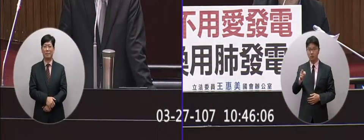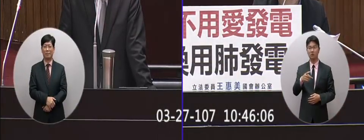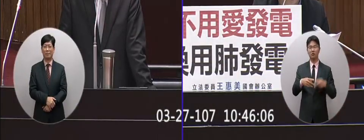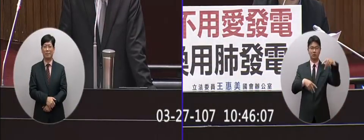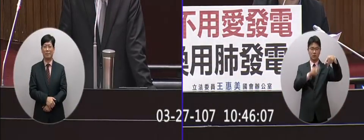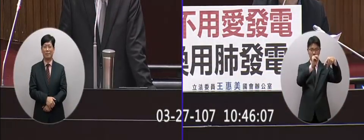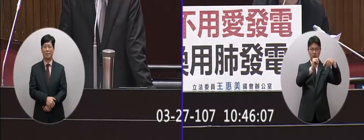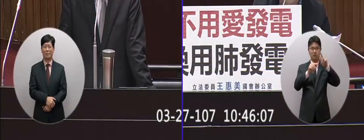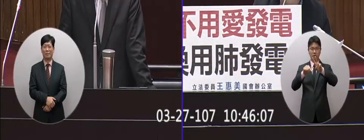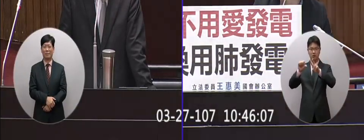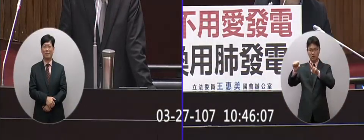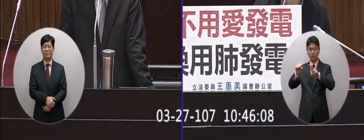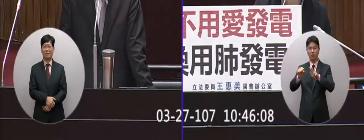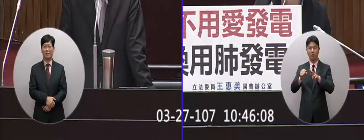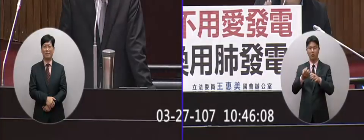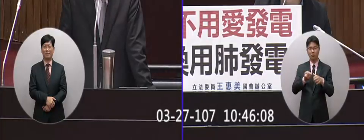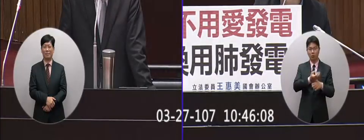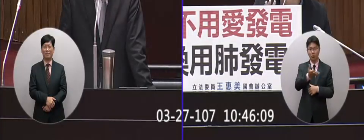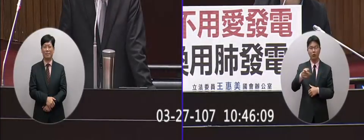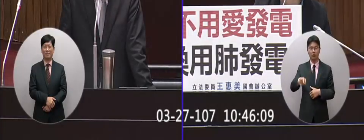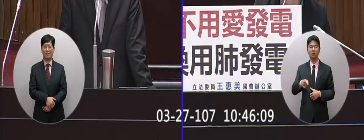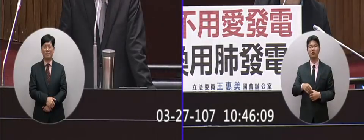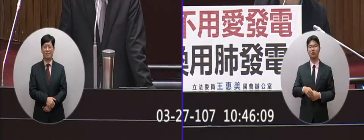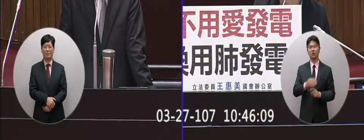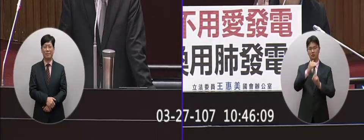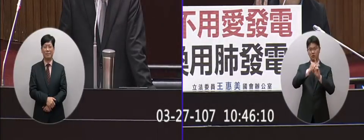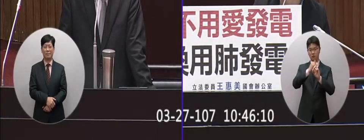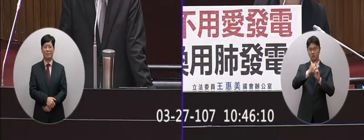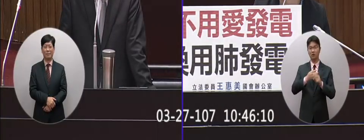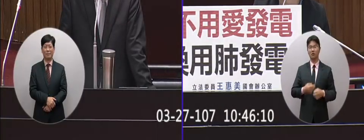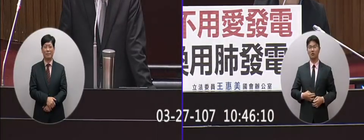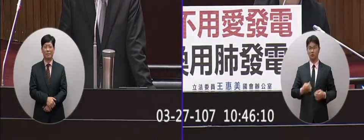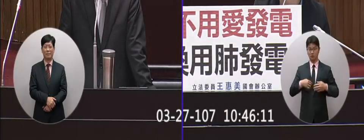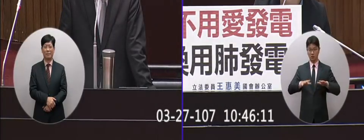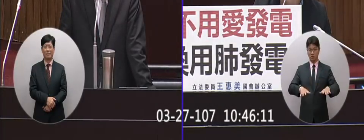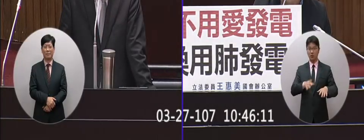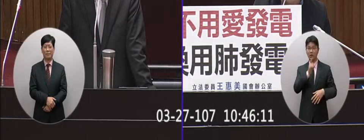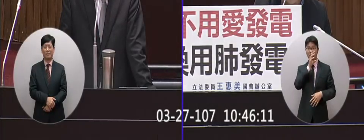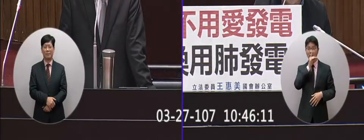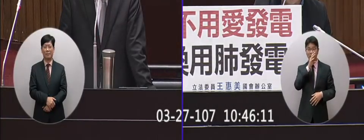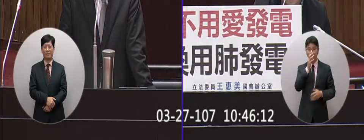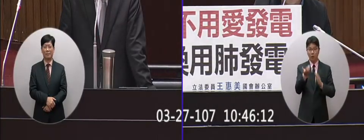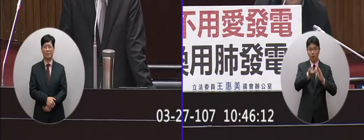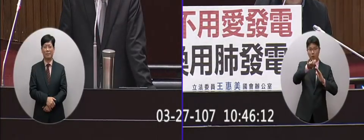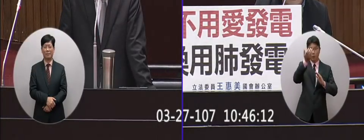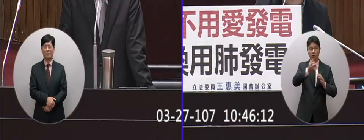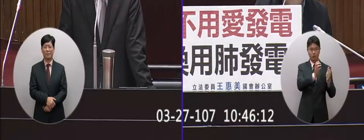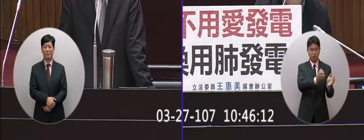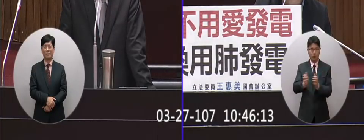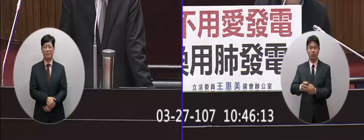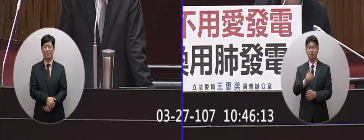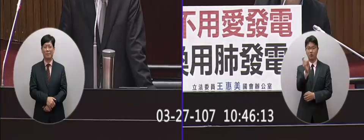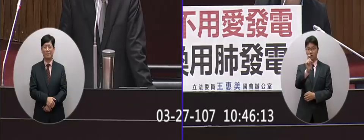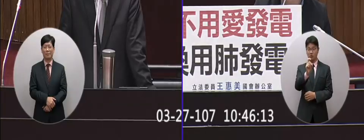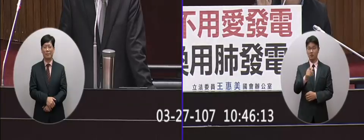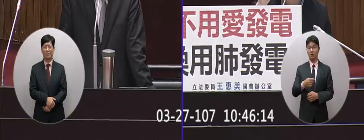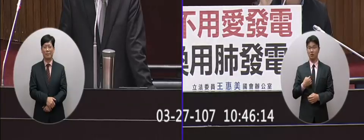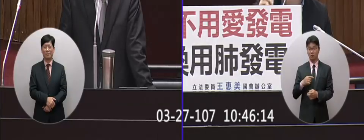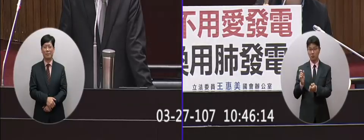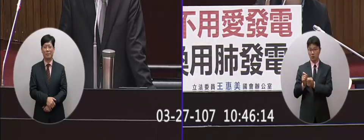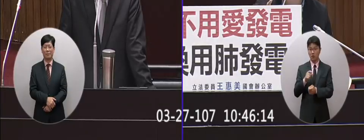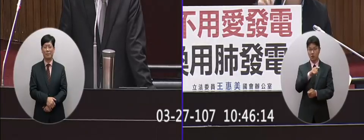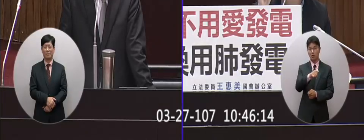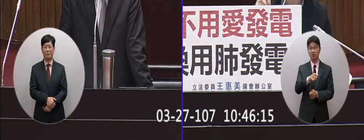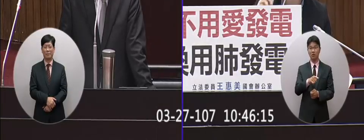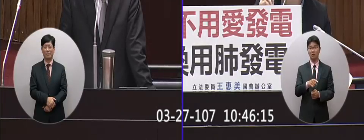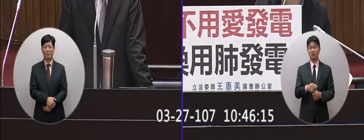个容量就对了啦哈。我们现在在中火有10座，对不对？ 第一个，为什么包括你们最近要在